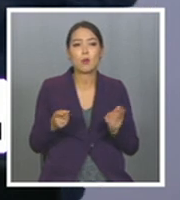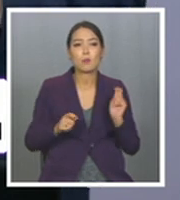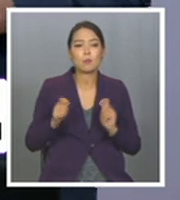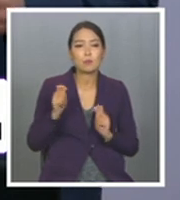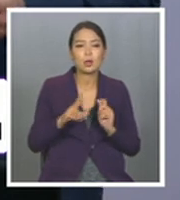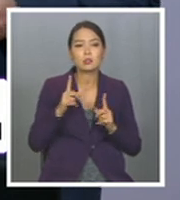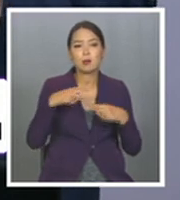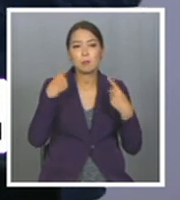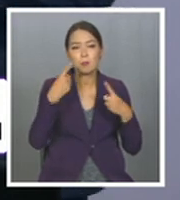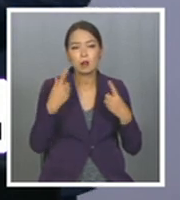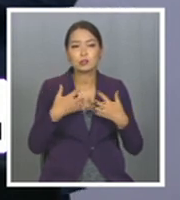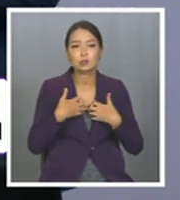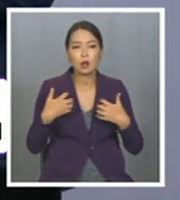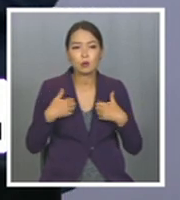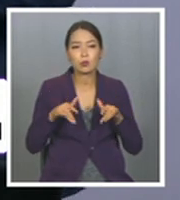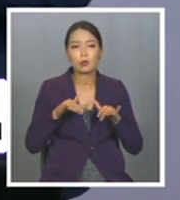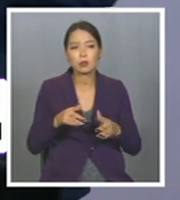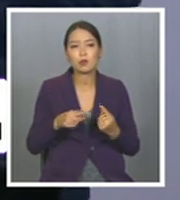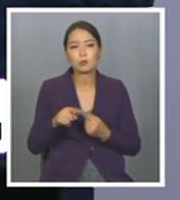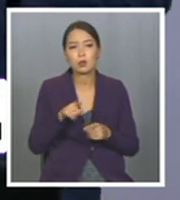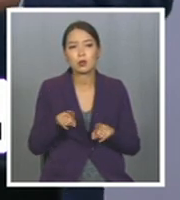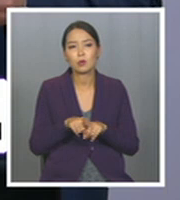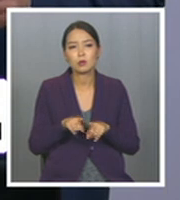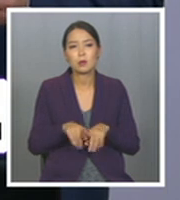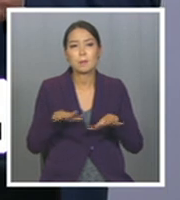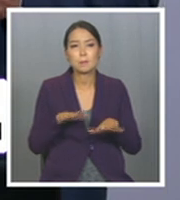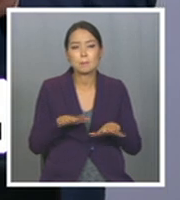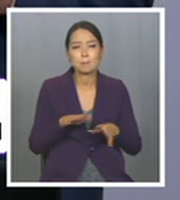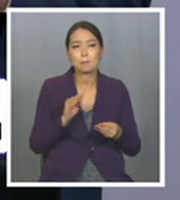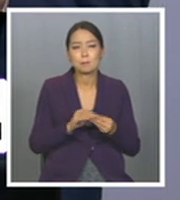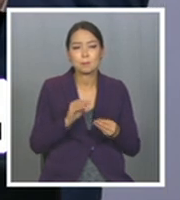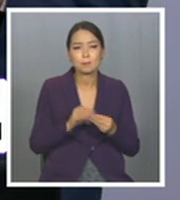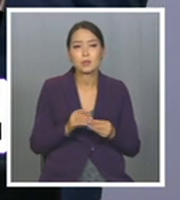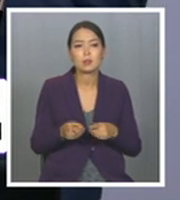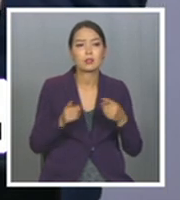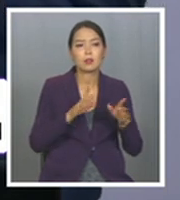айналысатын қазақтарды отырықшы шаруашылыққа көшірмес бұрын,